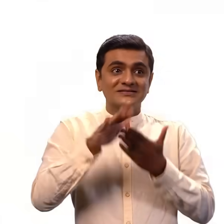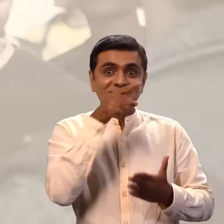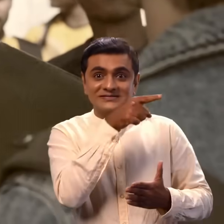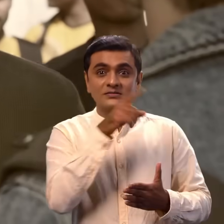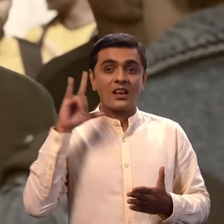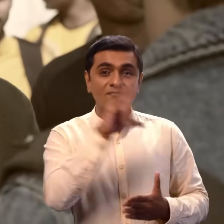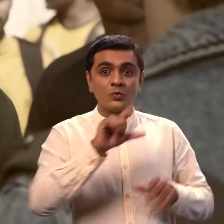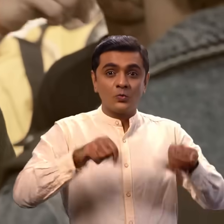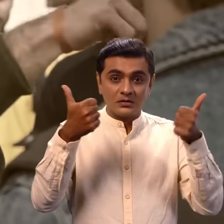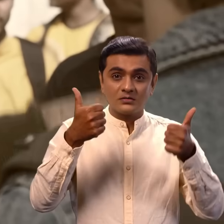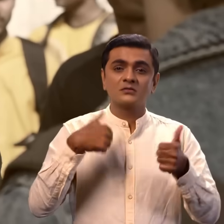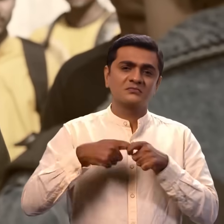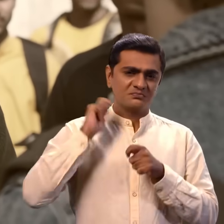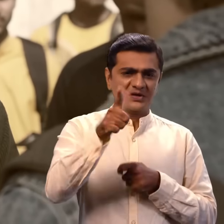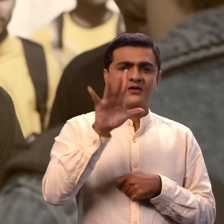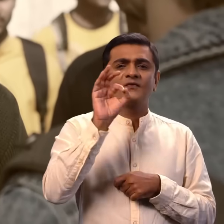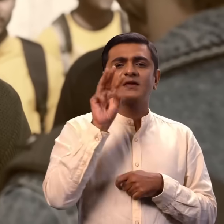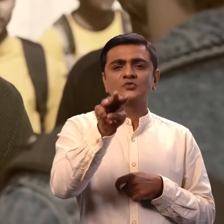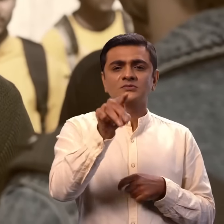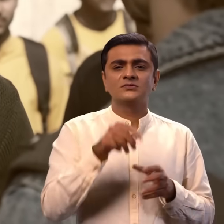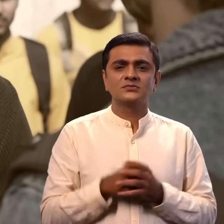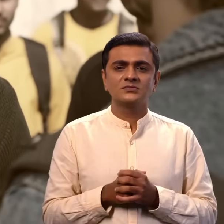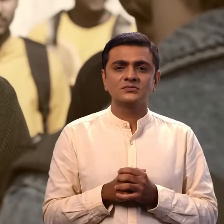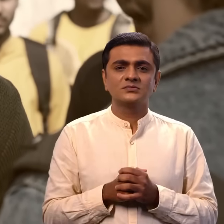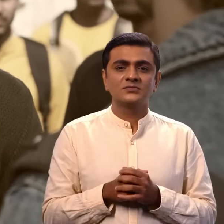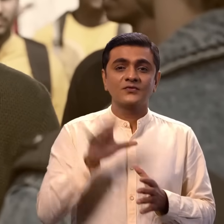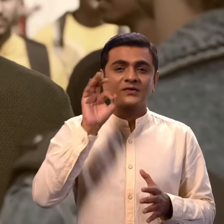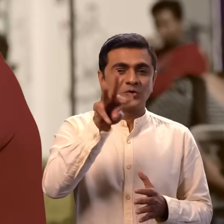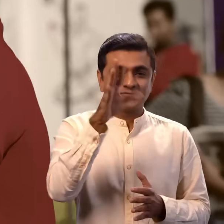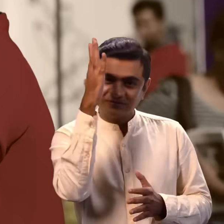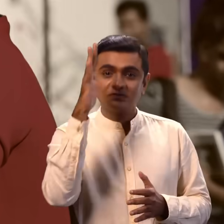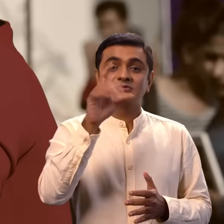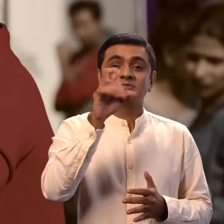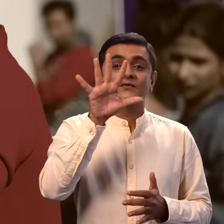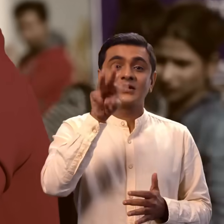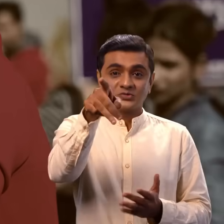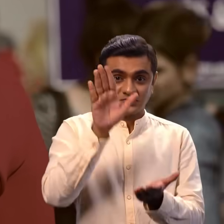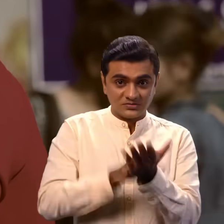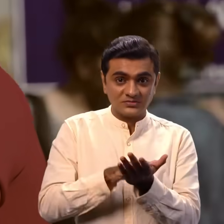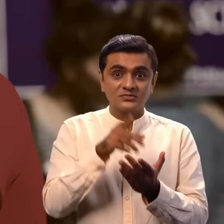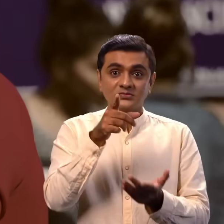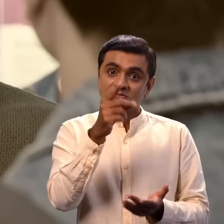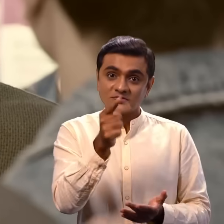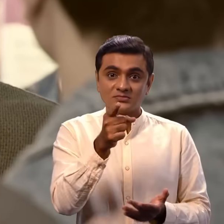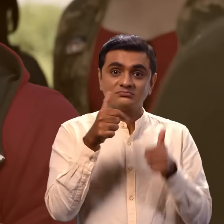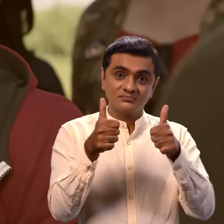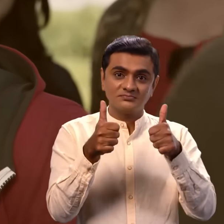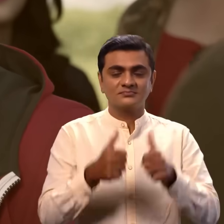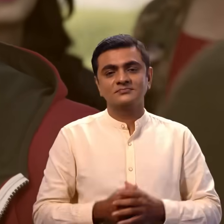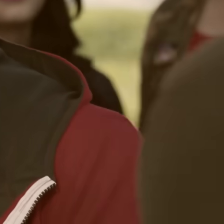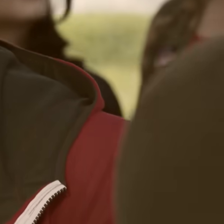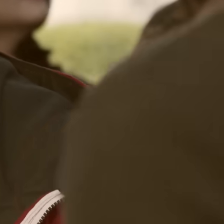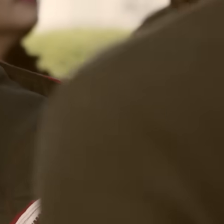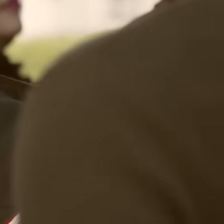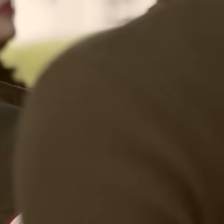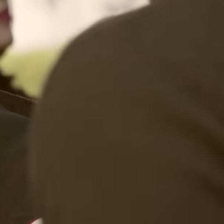कसम, जो हीर को प्रपोज करेगा ना, उसे मेरी तरफ से 50,000 रुपए इनाम मिलेगा। 50 नहीं, 75,000। डील डन।